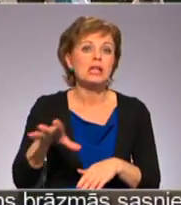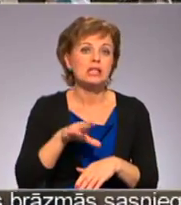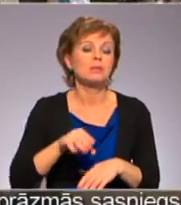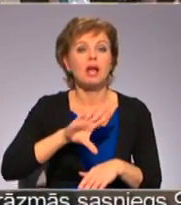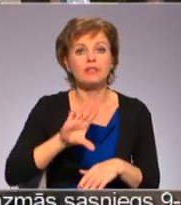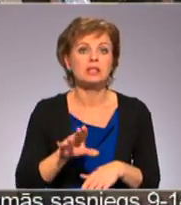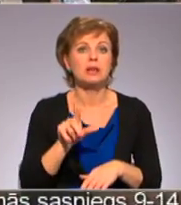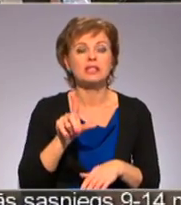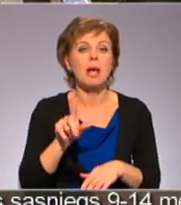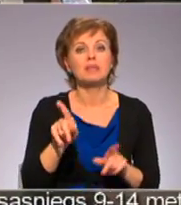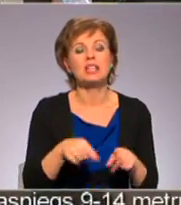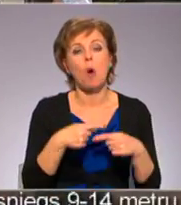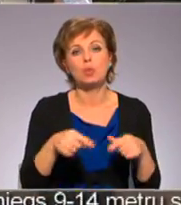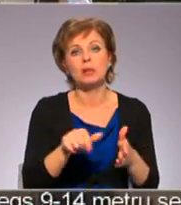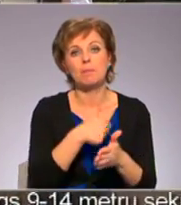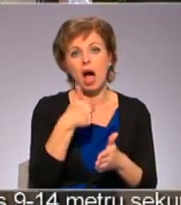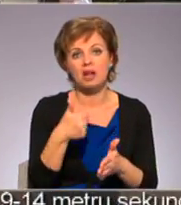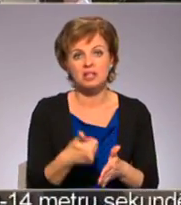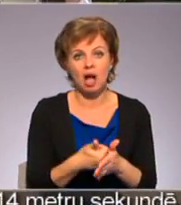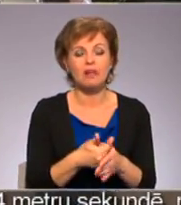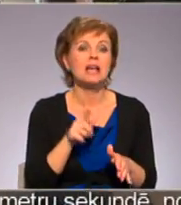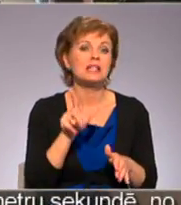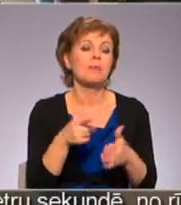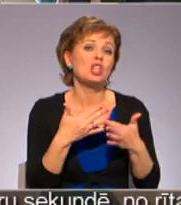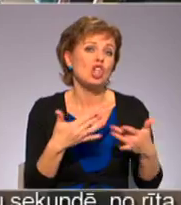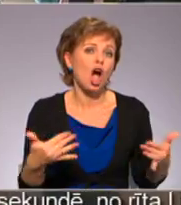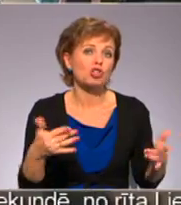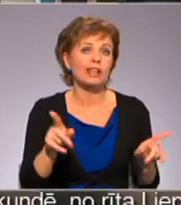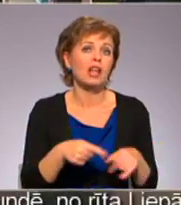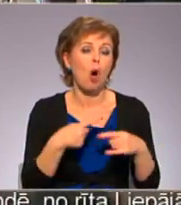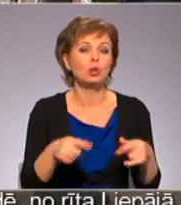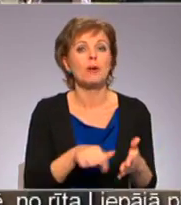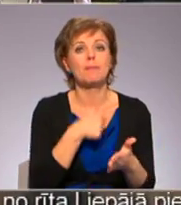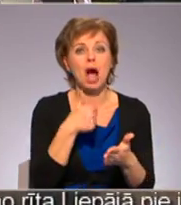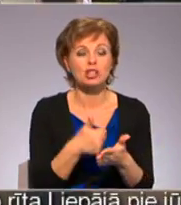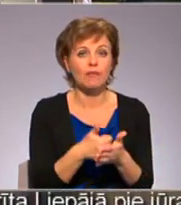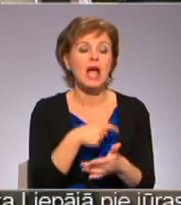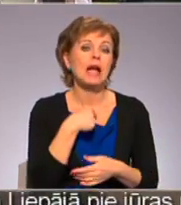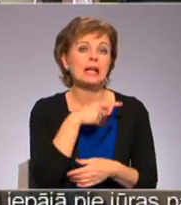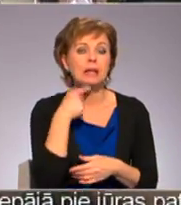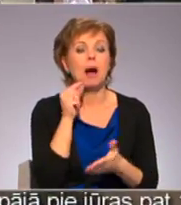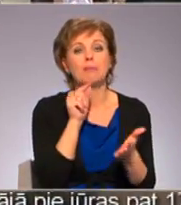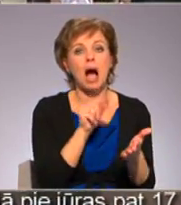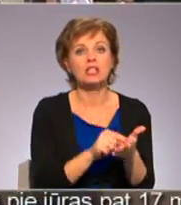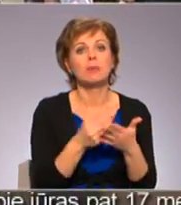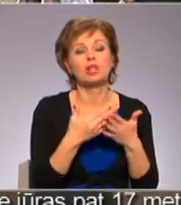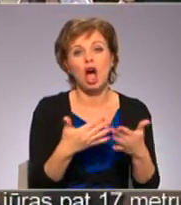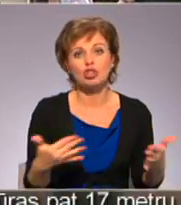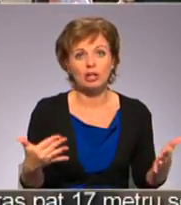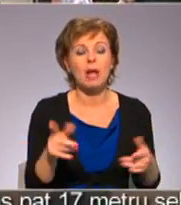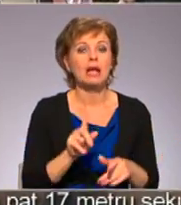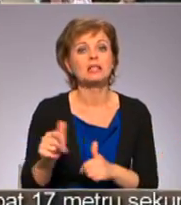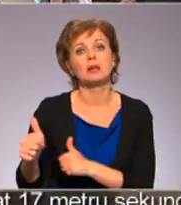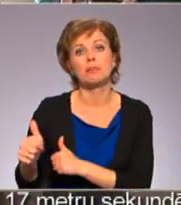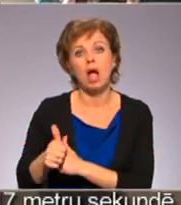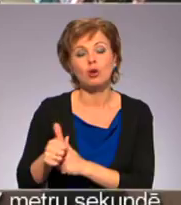vismaz 7 tautību pārstāvi. Ja? 7 dažādu tautību pārstāvi. Līdz ar to mēs tā kā gribam akcentēt to dažādību, kas mums ir